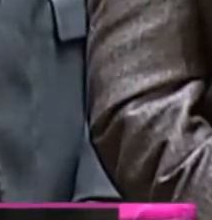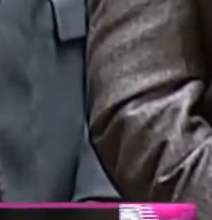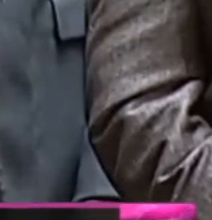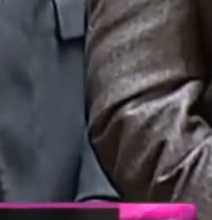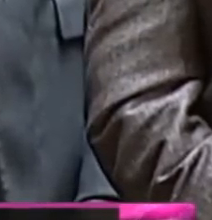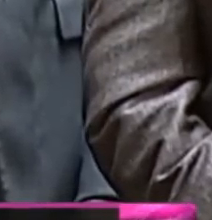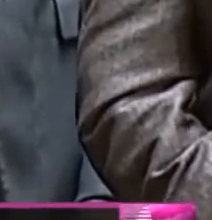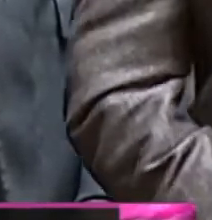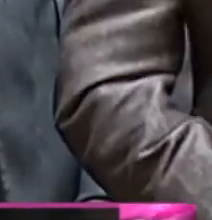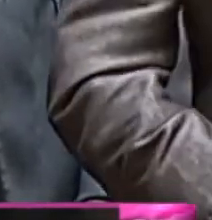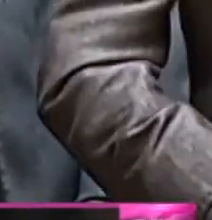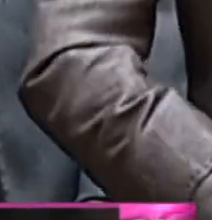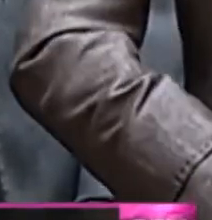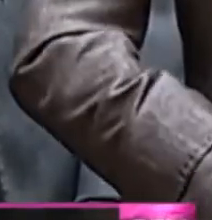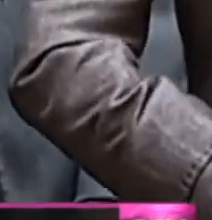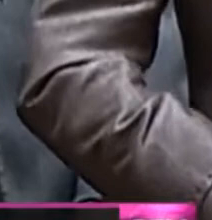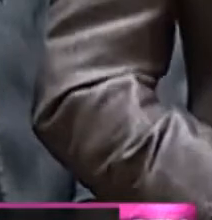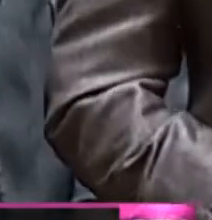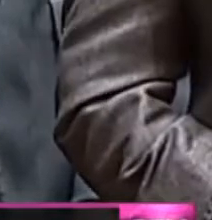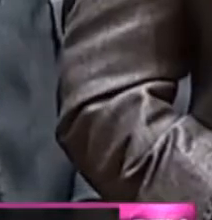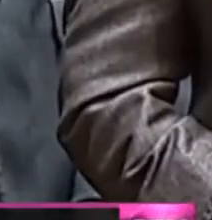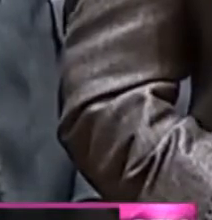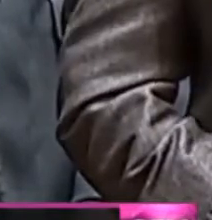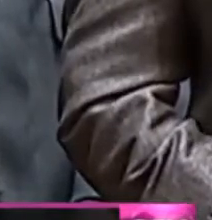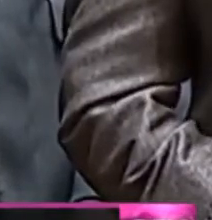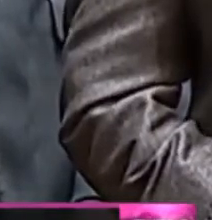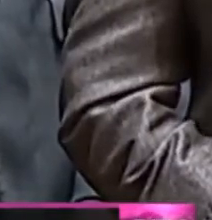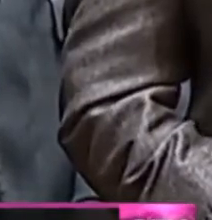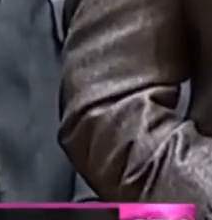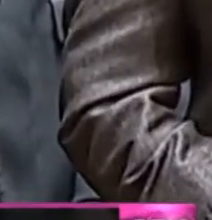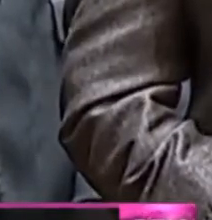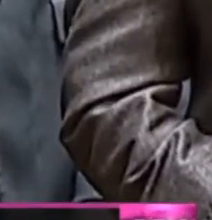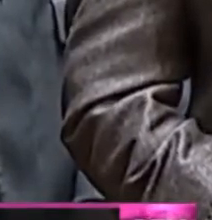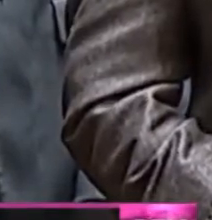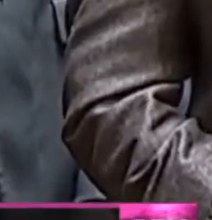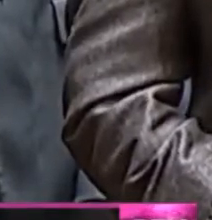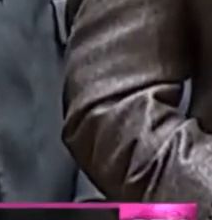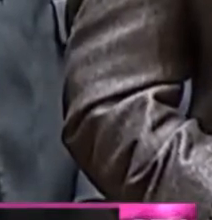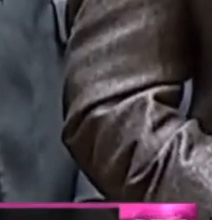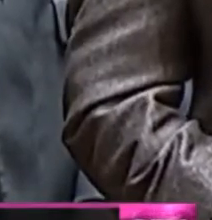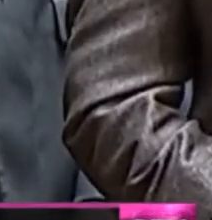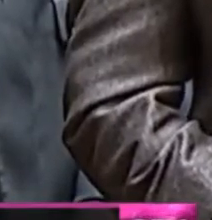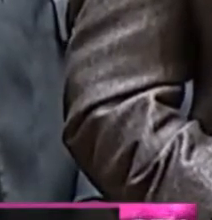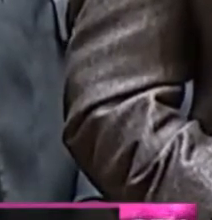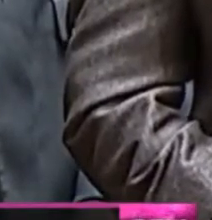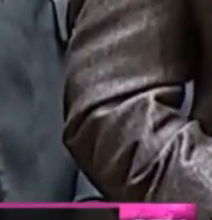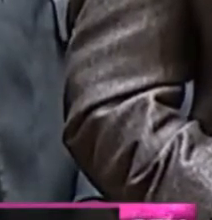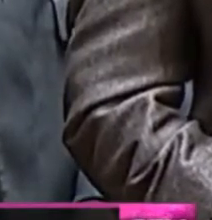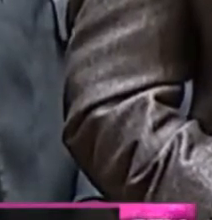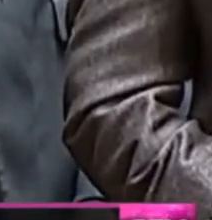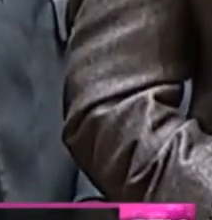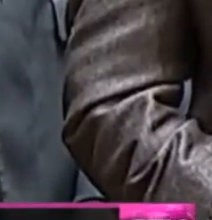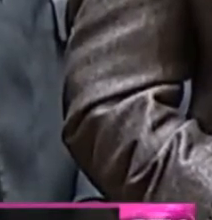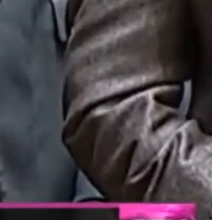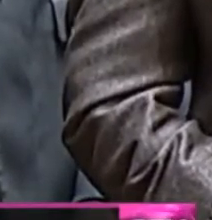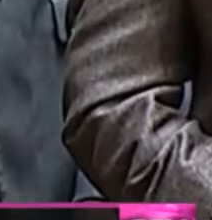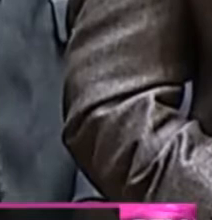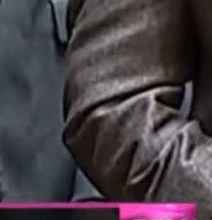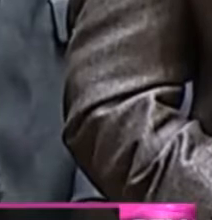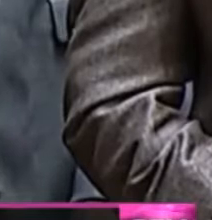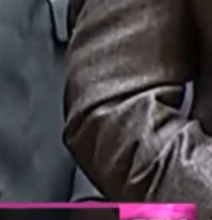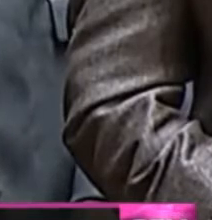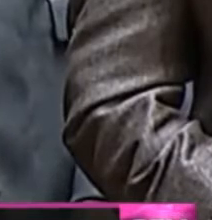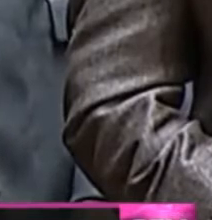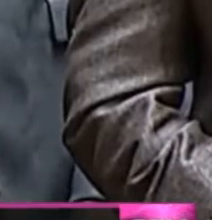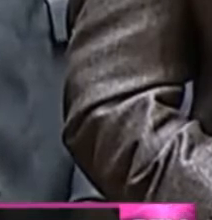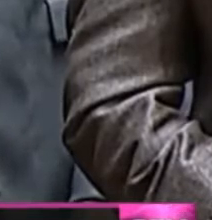koyan yutanak sa pukancha wairaktana sasino wa marga chinagar yanap awaitana kumara utokenakat wa sasino wa kanaist araki kim siri nakansti